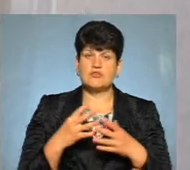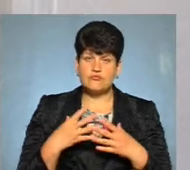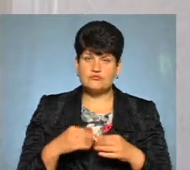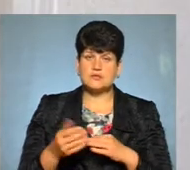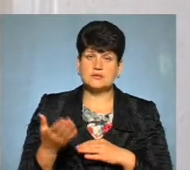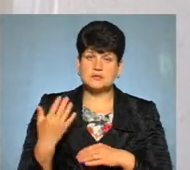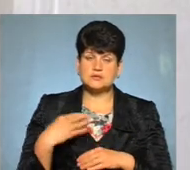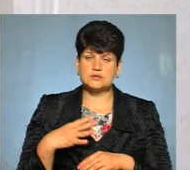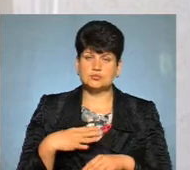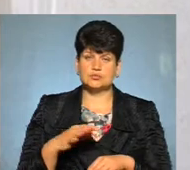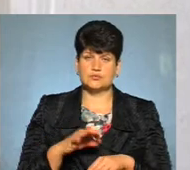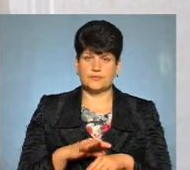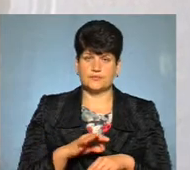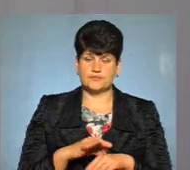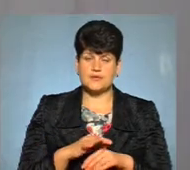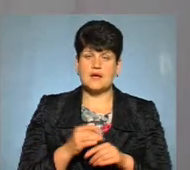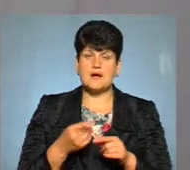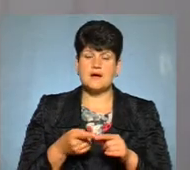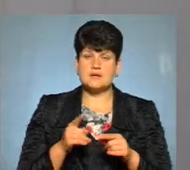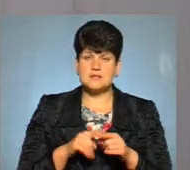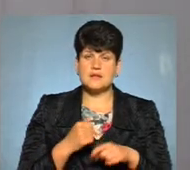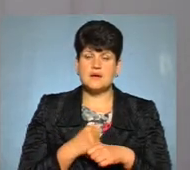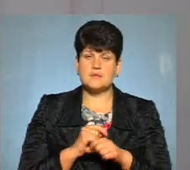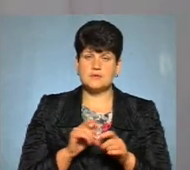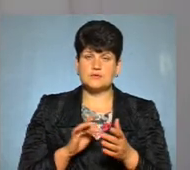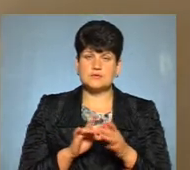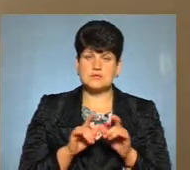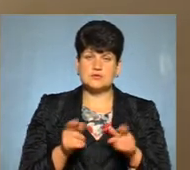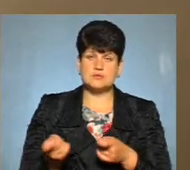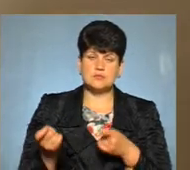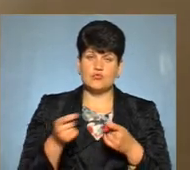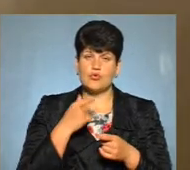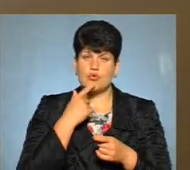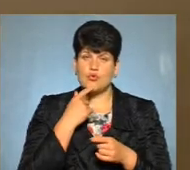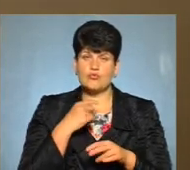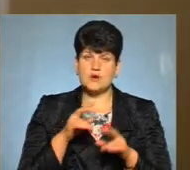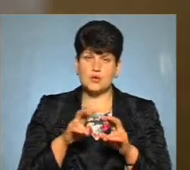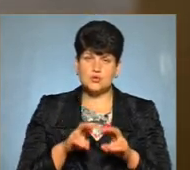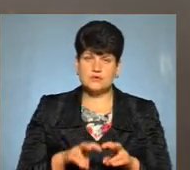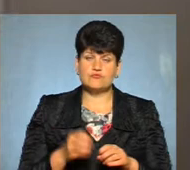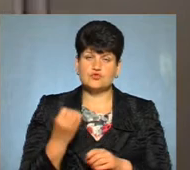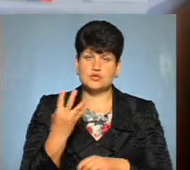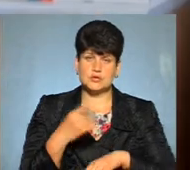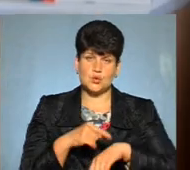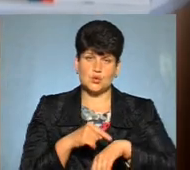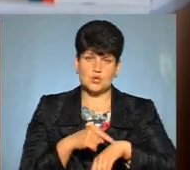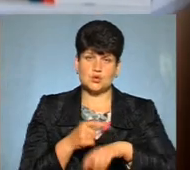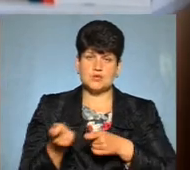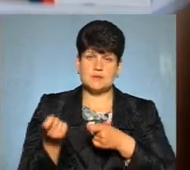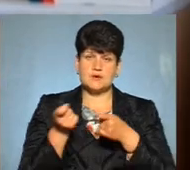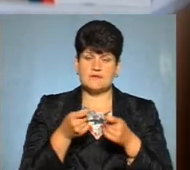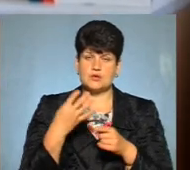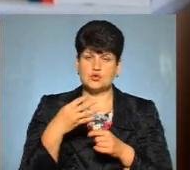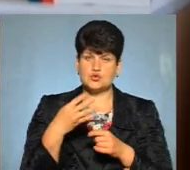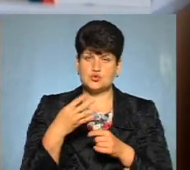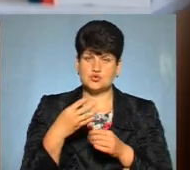А це вірусологічна лабораторія обласного лабораторного центру. Сюди везуть кров для дослідження. О 14-й годині сюди привезли 40